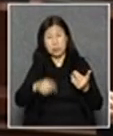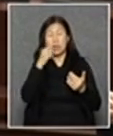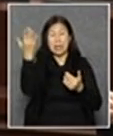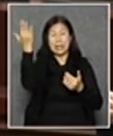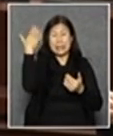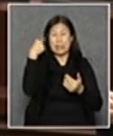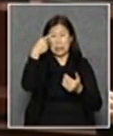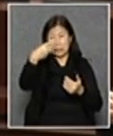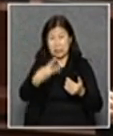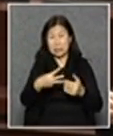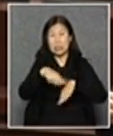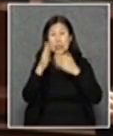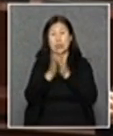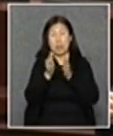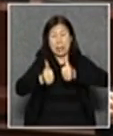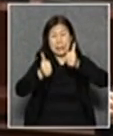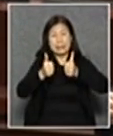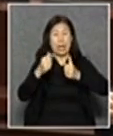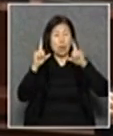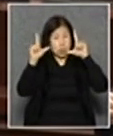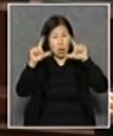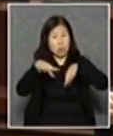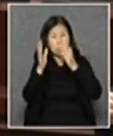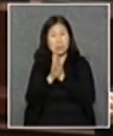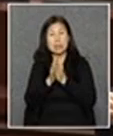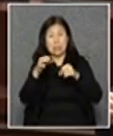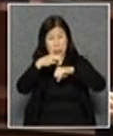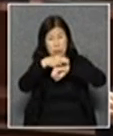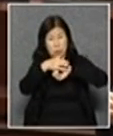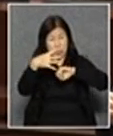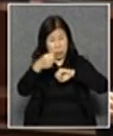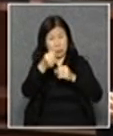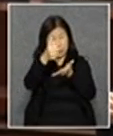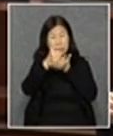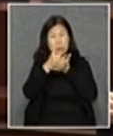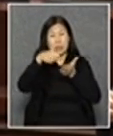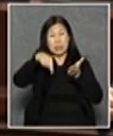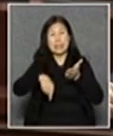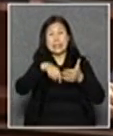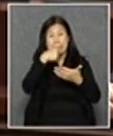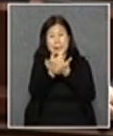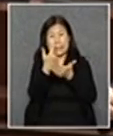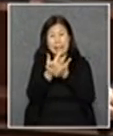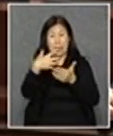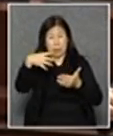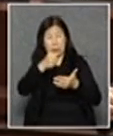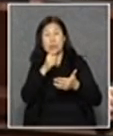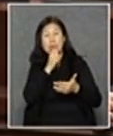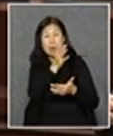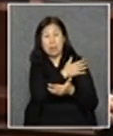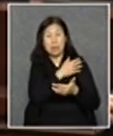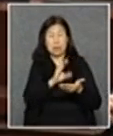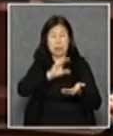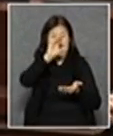事要做到有聲有色，主辦國一般是會請當地重量級的人士擔任贊助